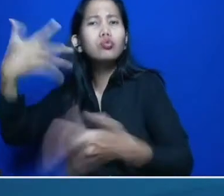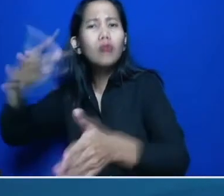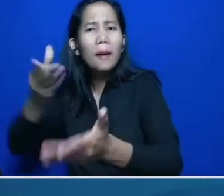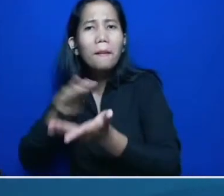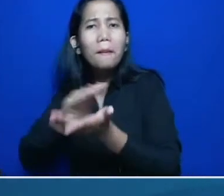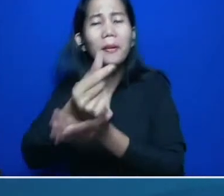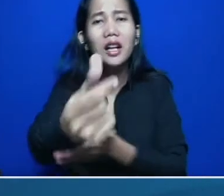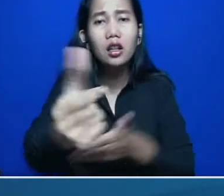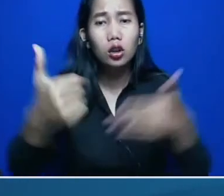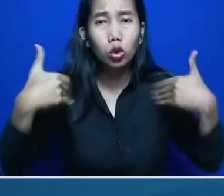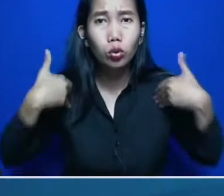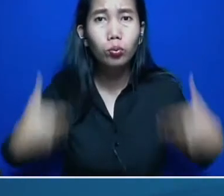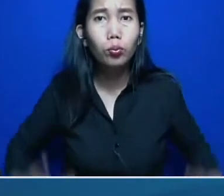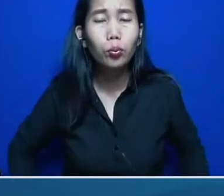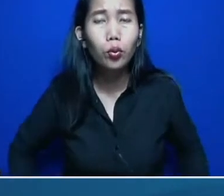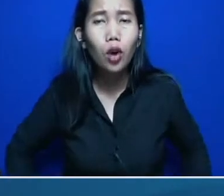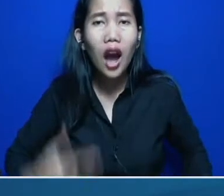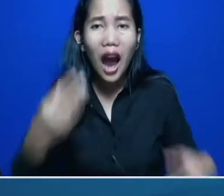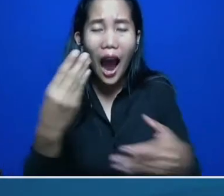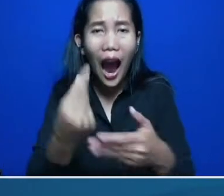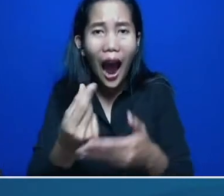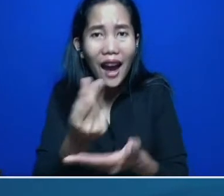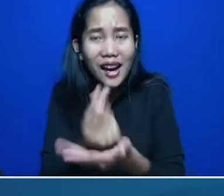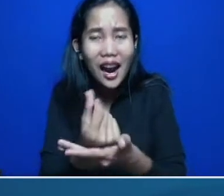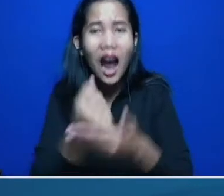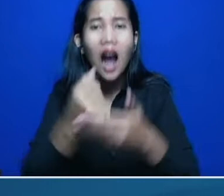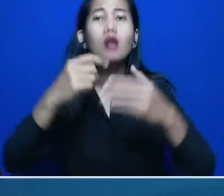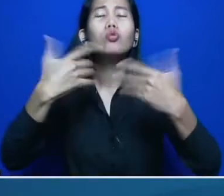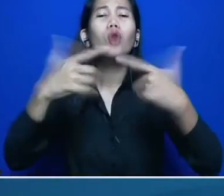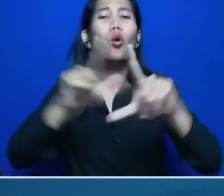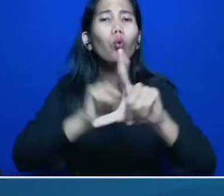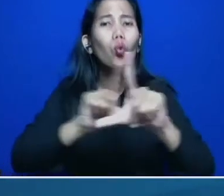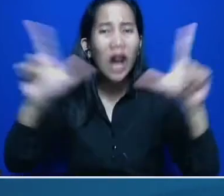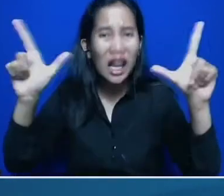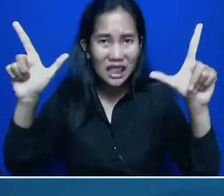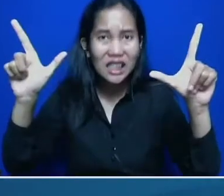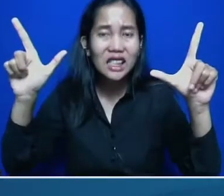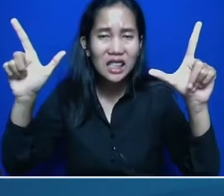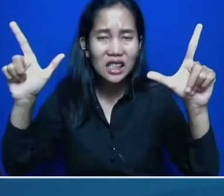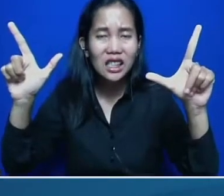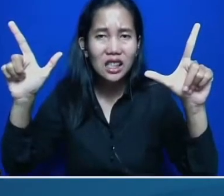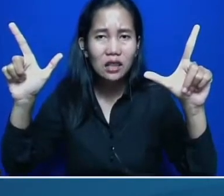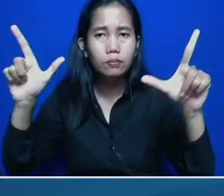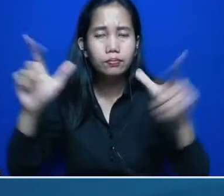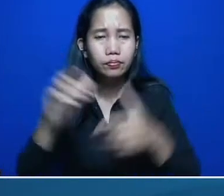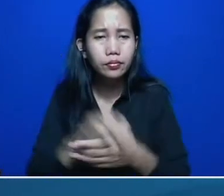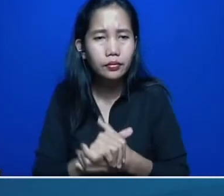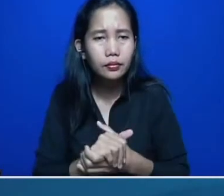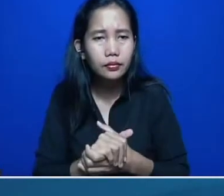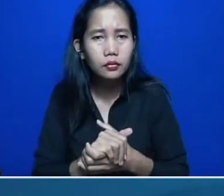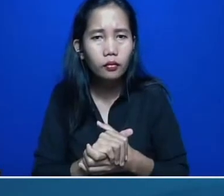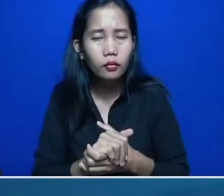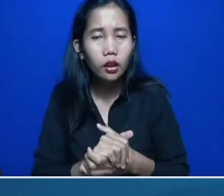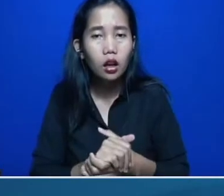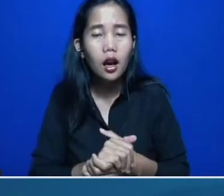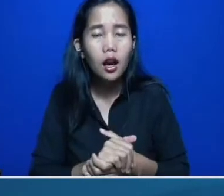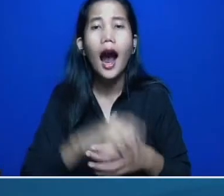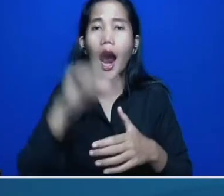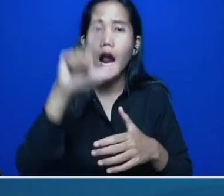di atas kayu salib dia brikan hidupnya lu Tes